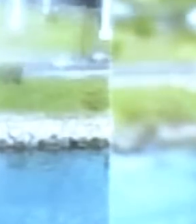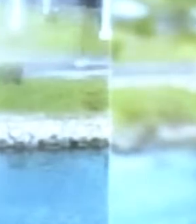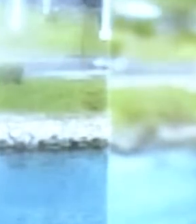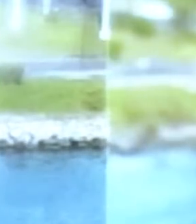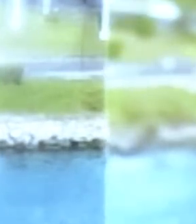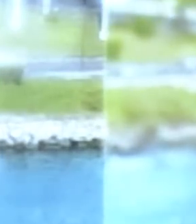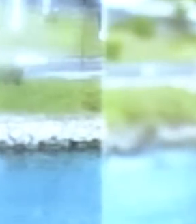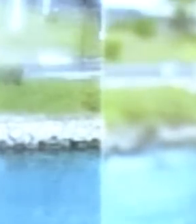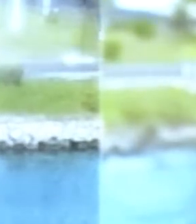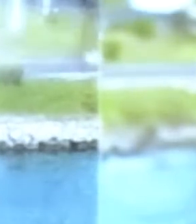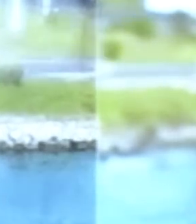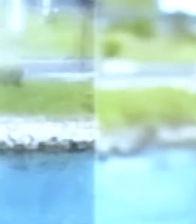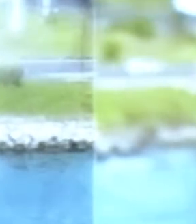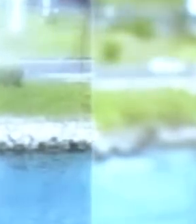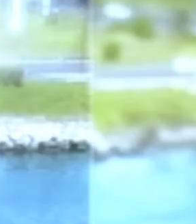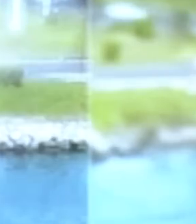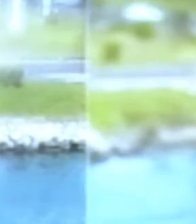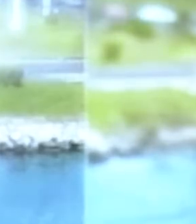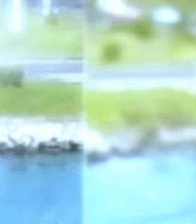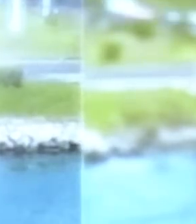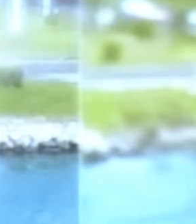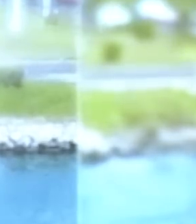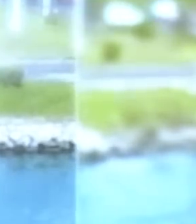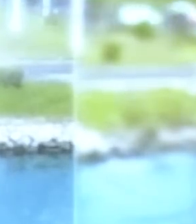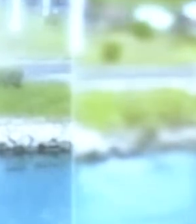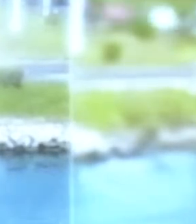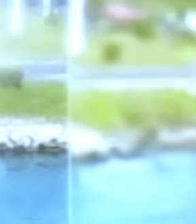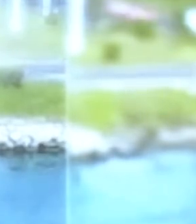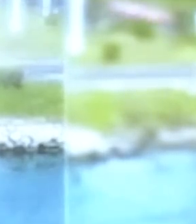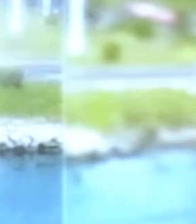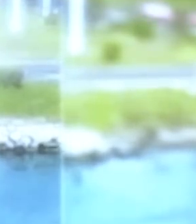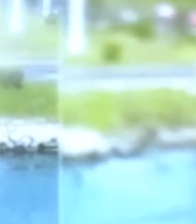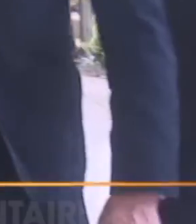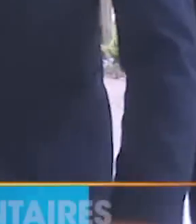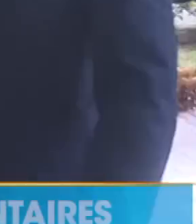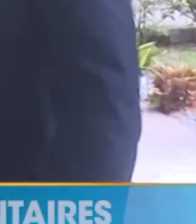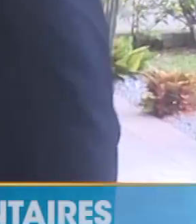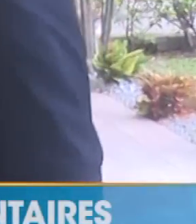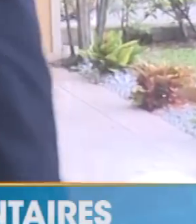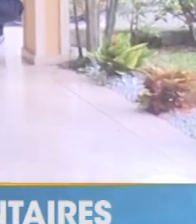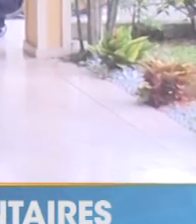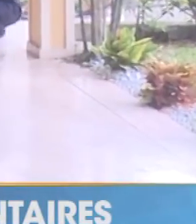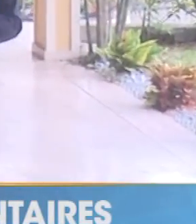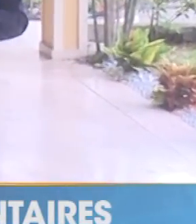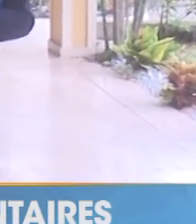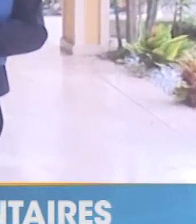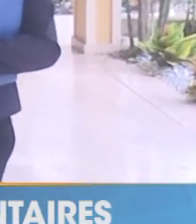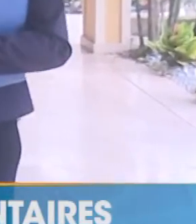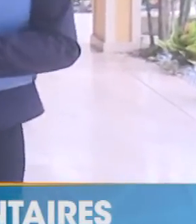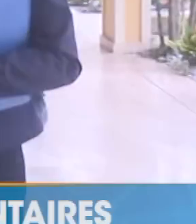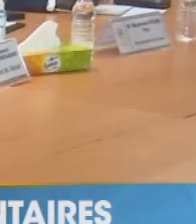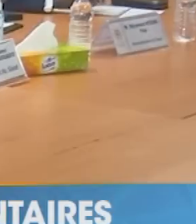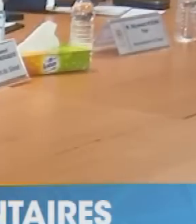Il est 13h, bonjour à tous. Merci de votre attention. Tout de suite, les titres à la une de l'actualité. En visite en Côte d'Ivoire,